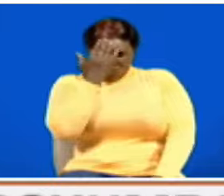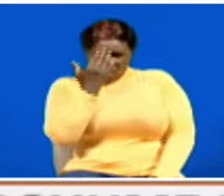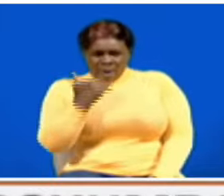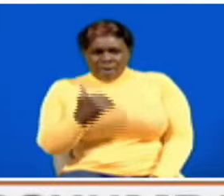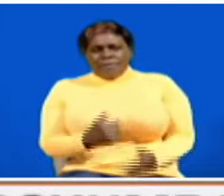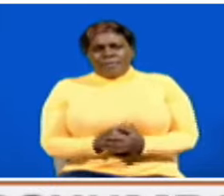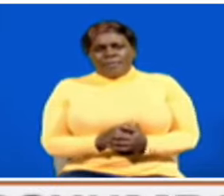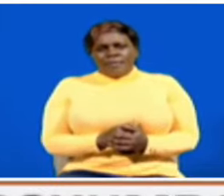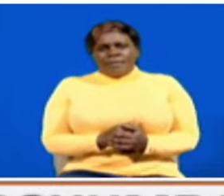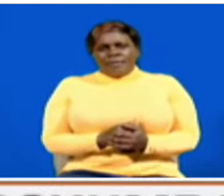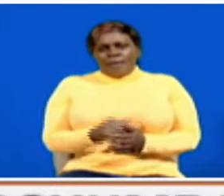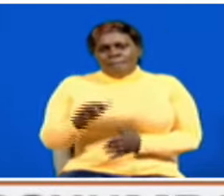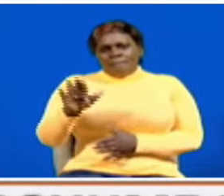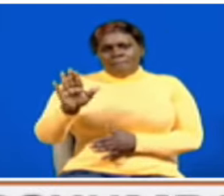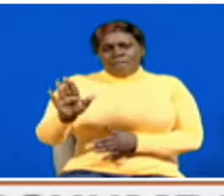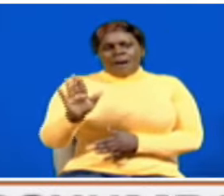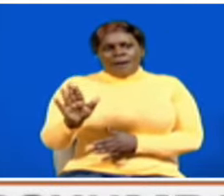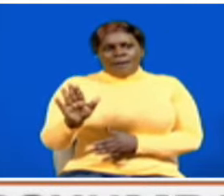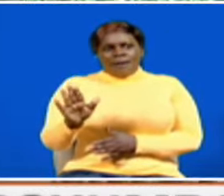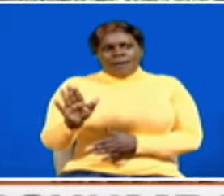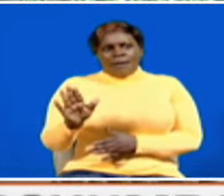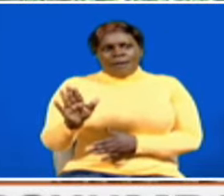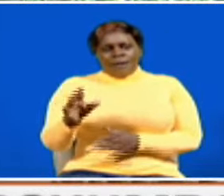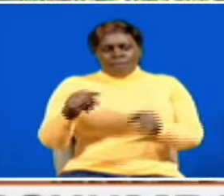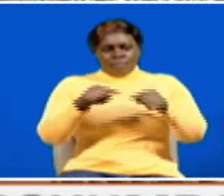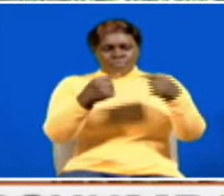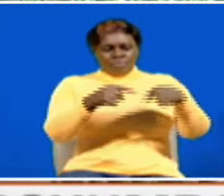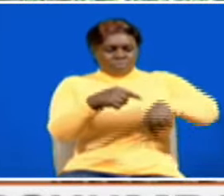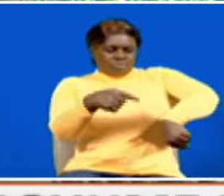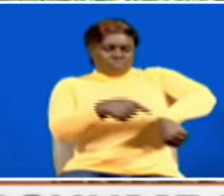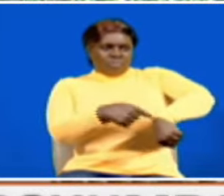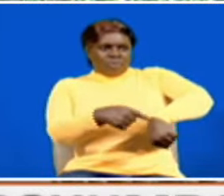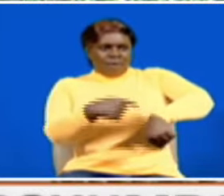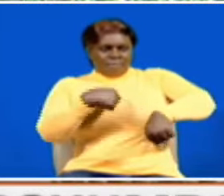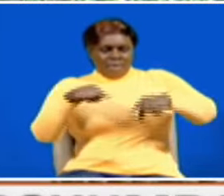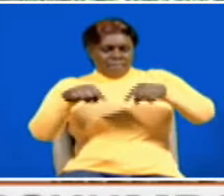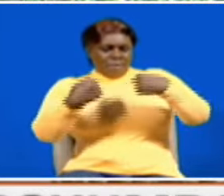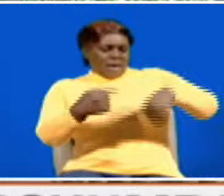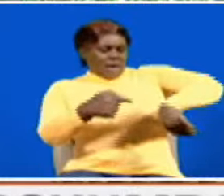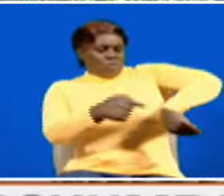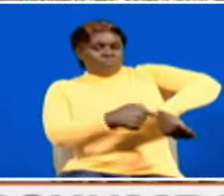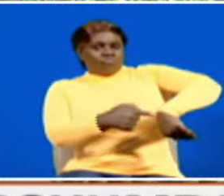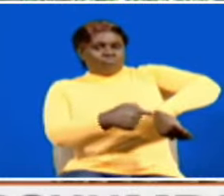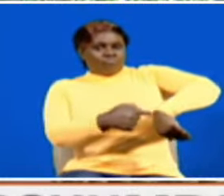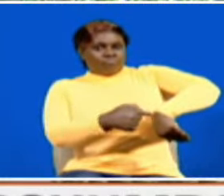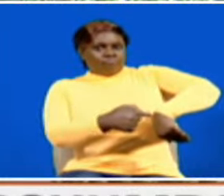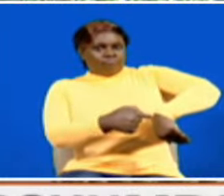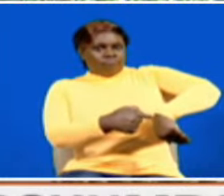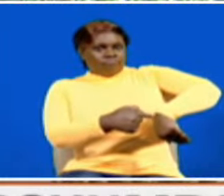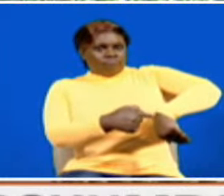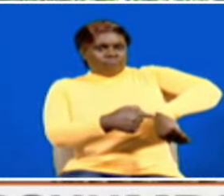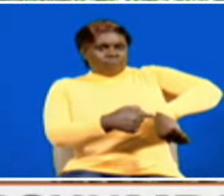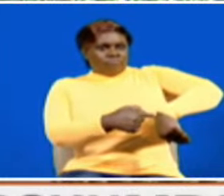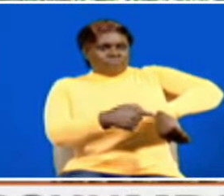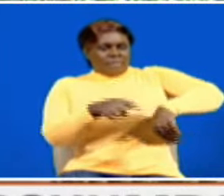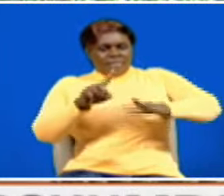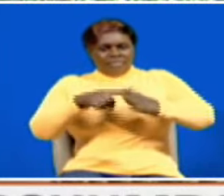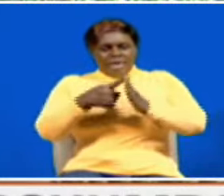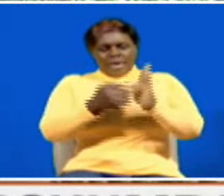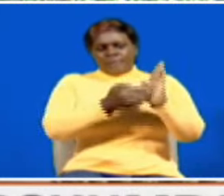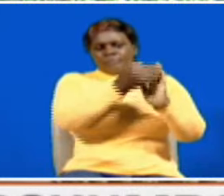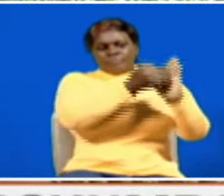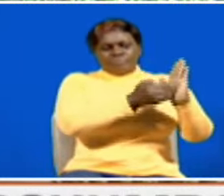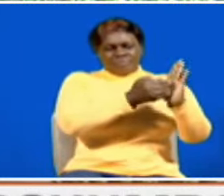maana, jeraha la goti. The third month I got injured, so then I got surgery,